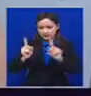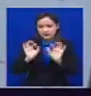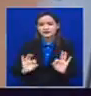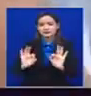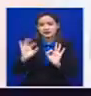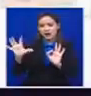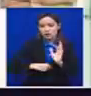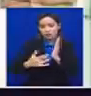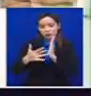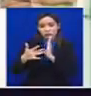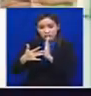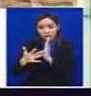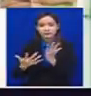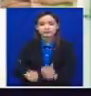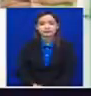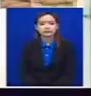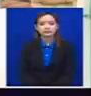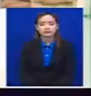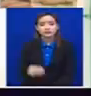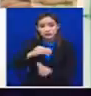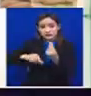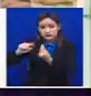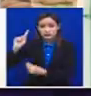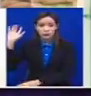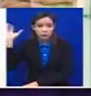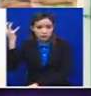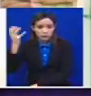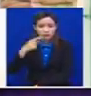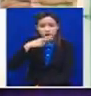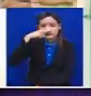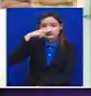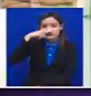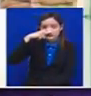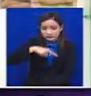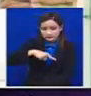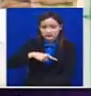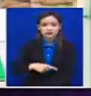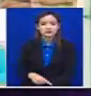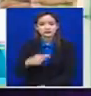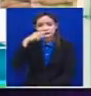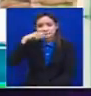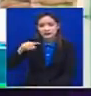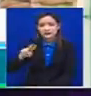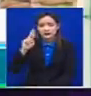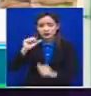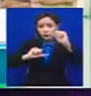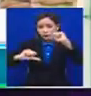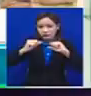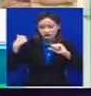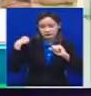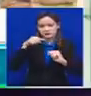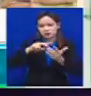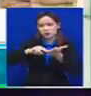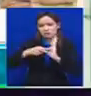รม เศรษฐกิจโลกเศรษฐกิจไทยผูกด้วยกันไปโดยตลอดการที่ประเทศไทยใช้วิทยาศาสตร์เทคโนโลยีมันมีความหมาย